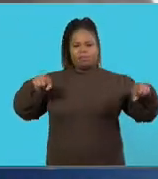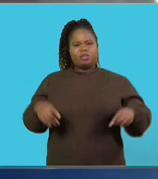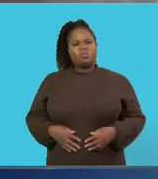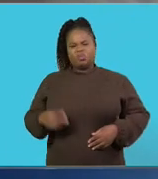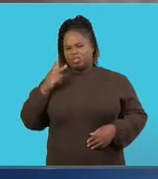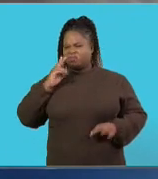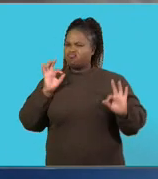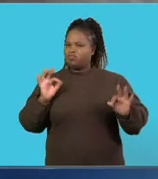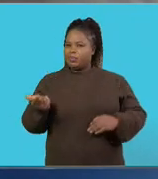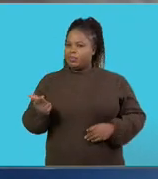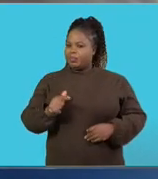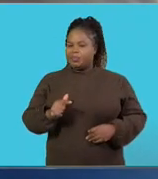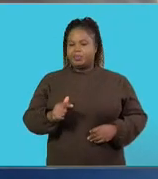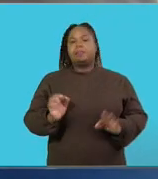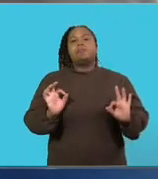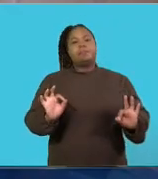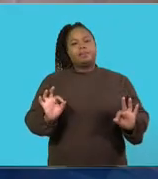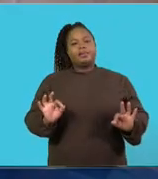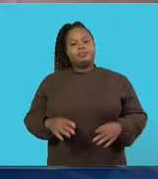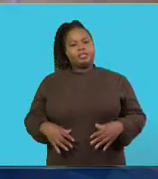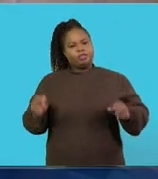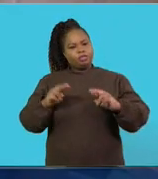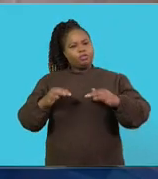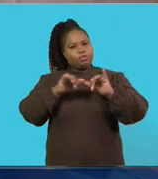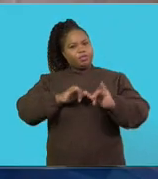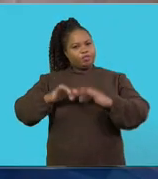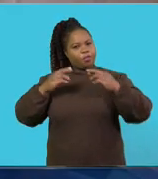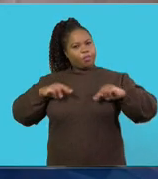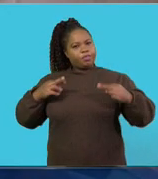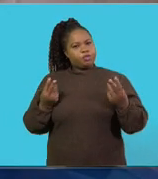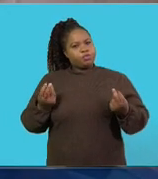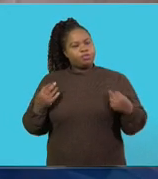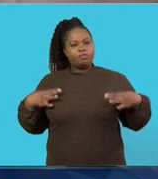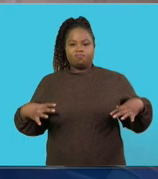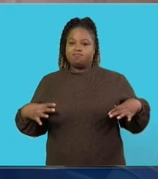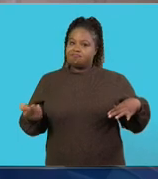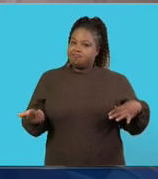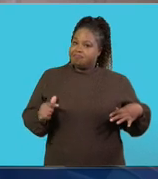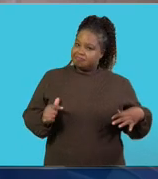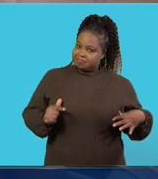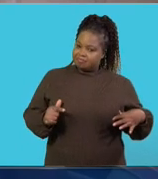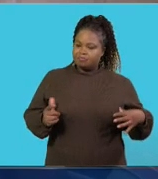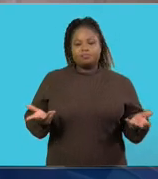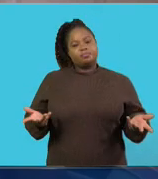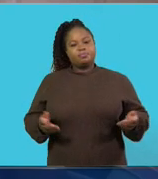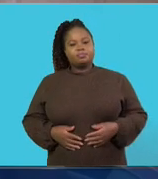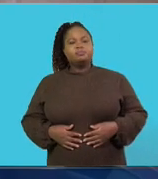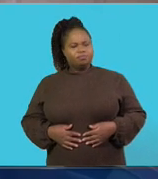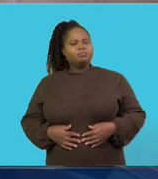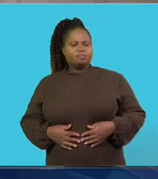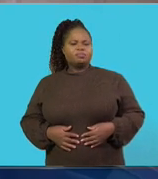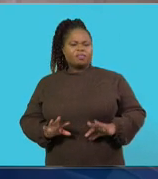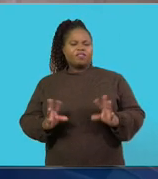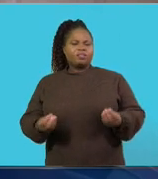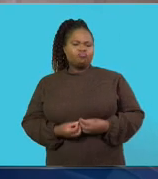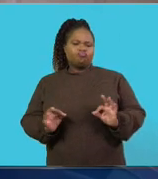tsa bona di le nnete ba kutile gantle, ba apere uniform ya bona e ntšha, then e neat, then I.